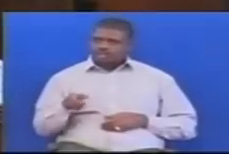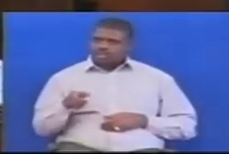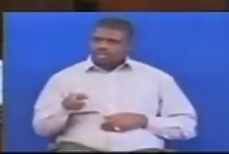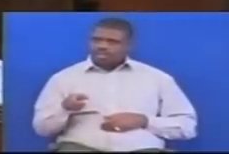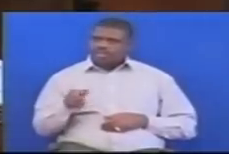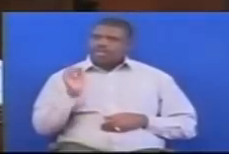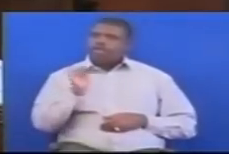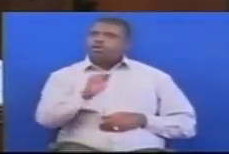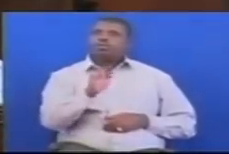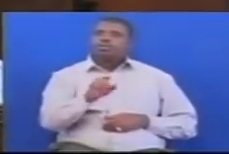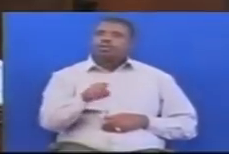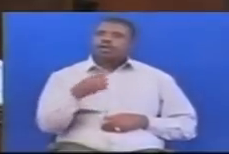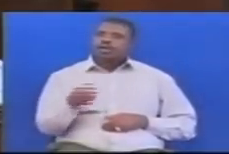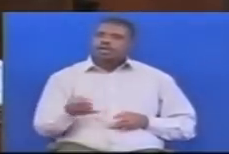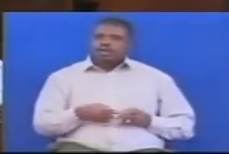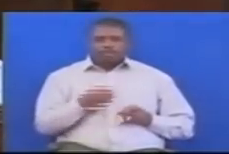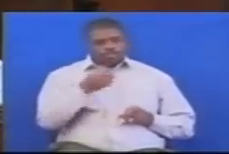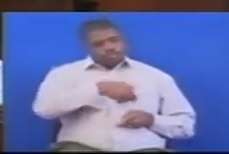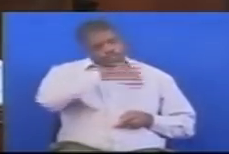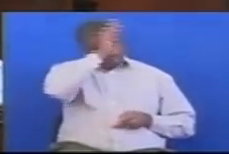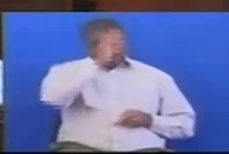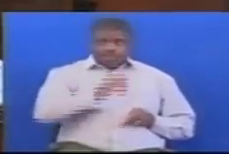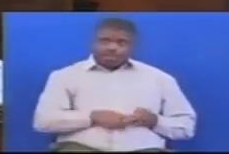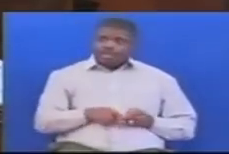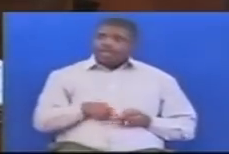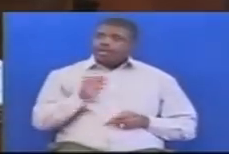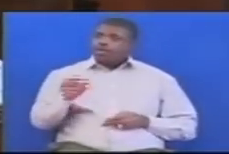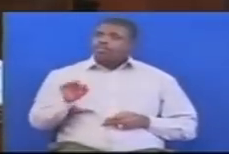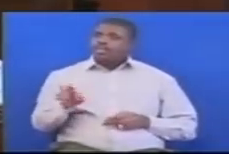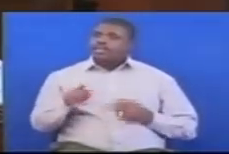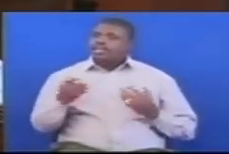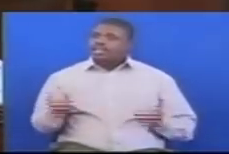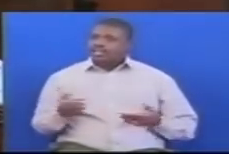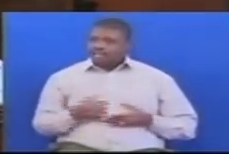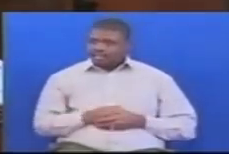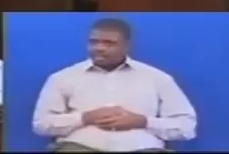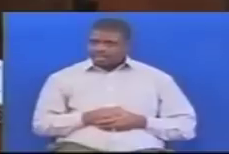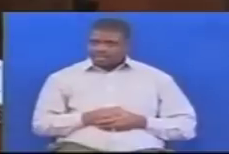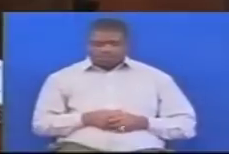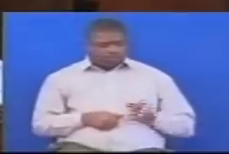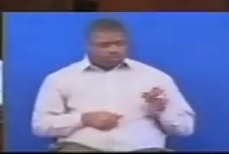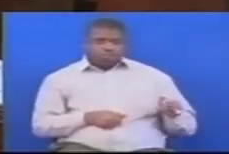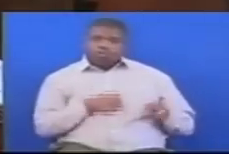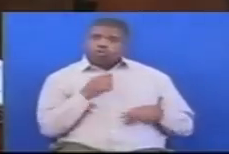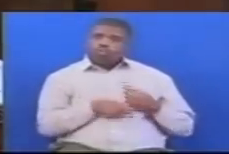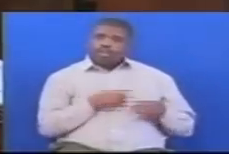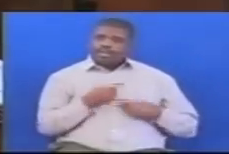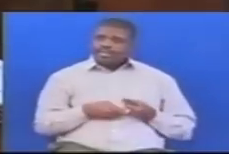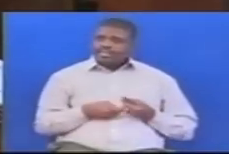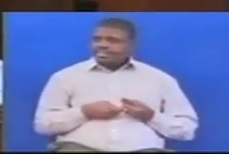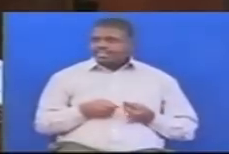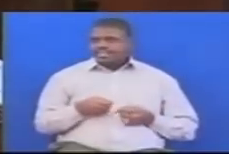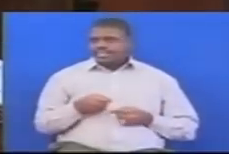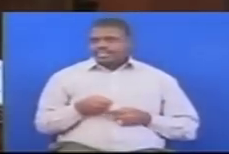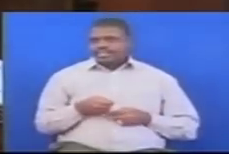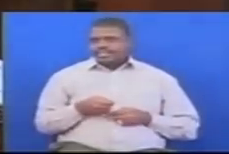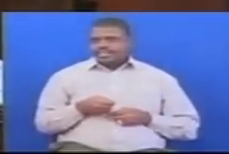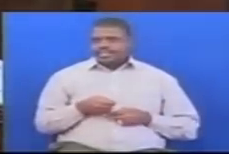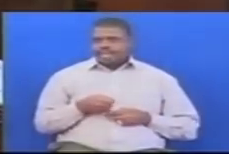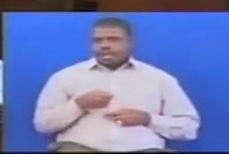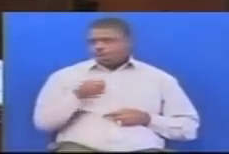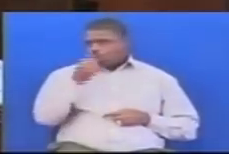Nawaambia nini mheshimiwa profesa ambao? Nawaambia nini kwamba je, huu mradi ni kini macho? Mbona mradi